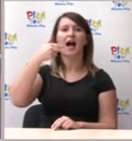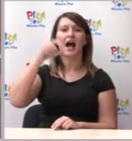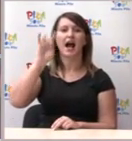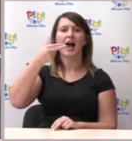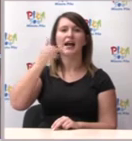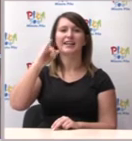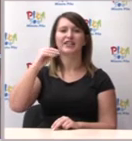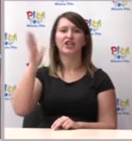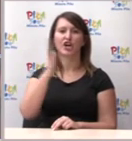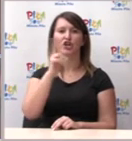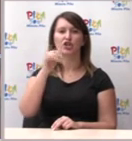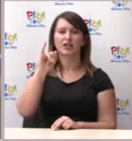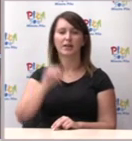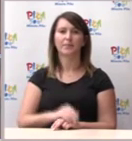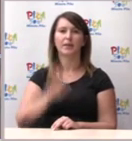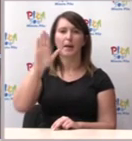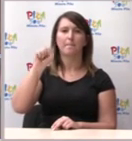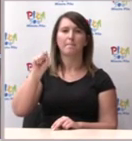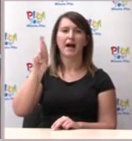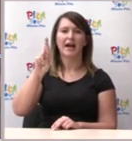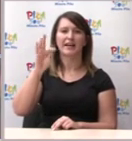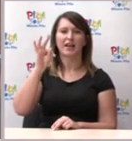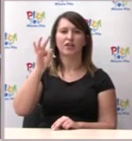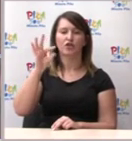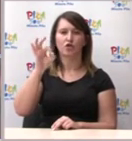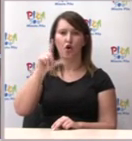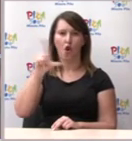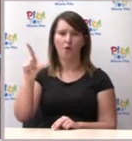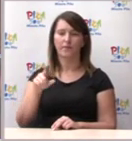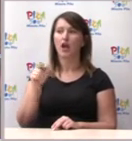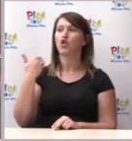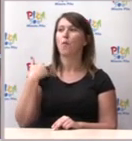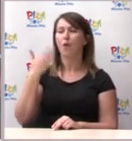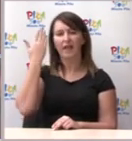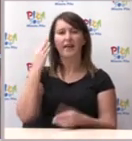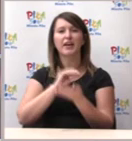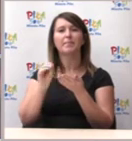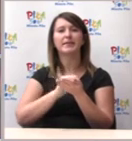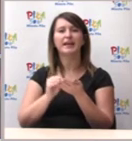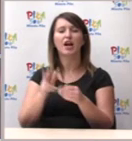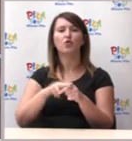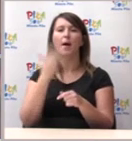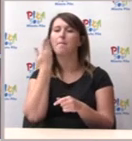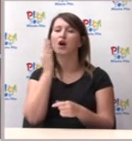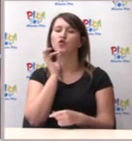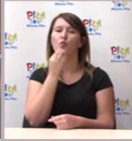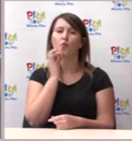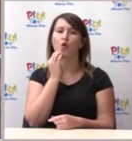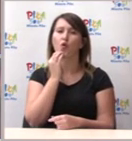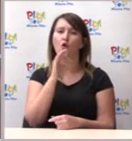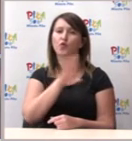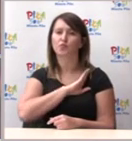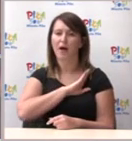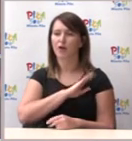uzdolnionej literacko zmarłej w wieku 12 lat Agnieszki Bartol z Wronek, oraz która to fundacja wyławia